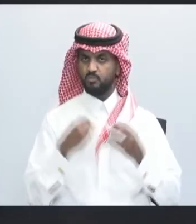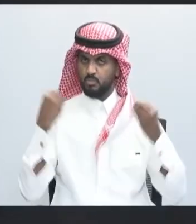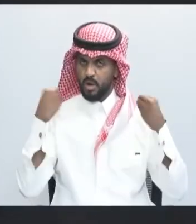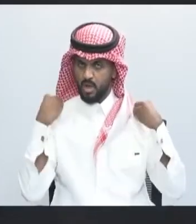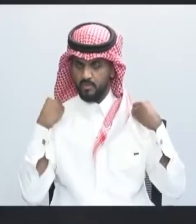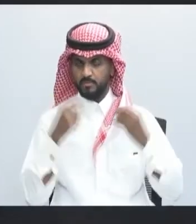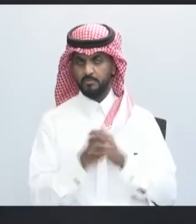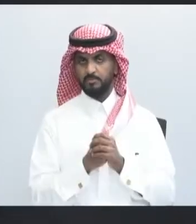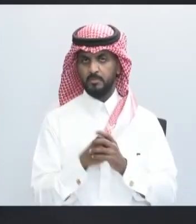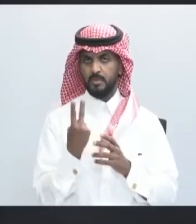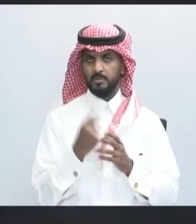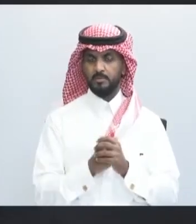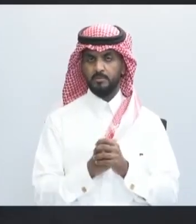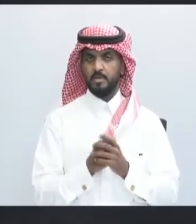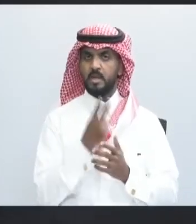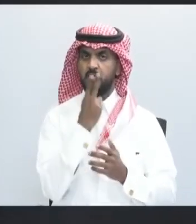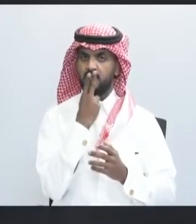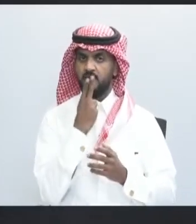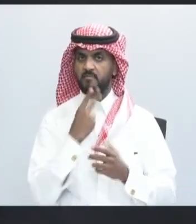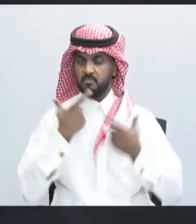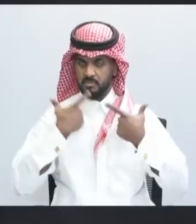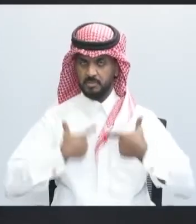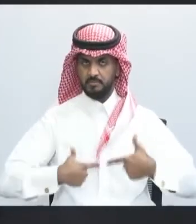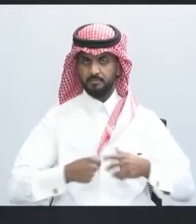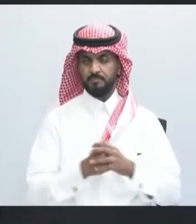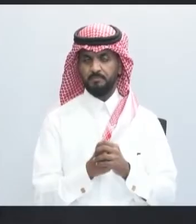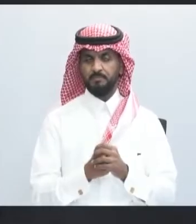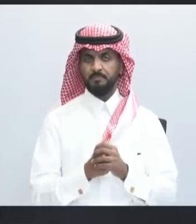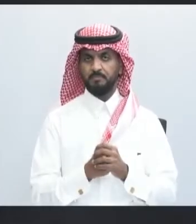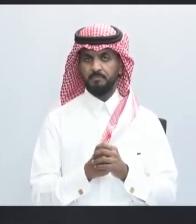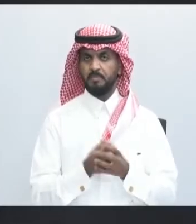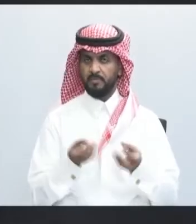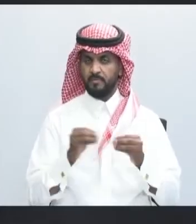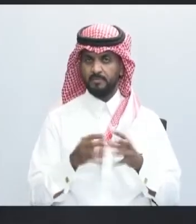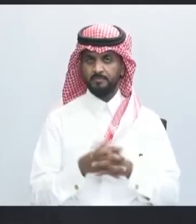ايضا النظافه ممتاز كذلك